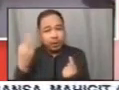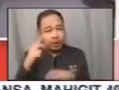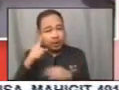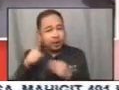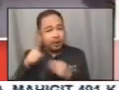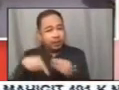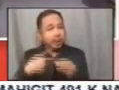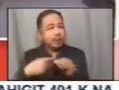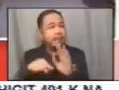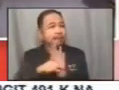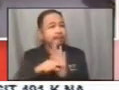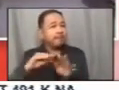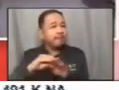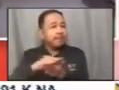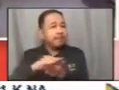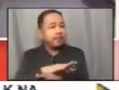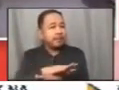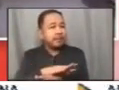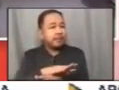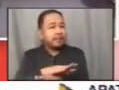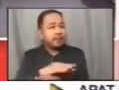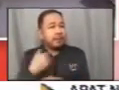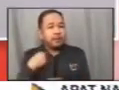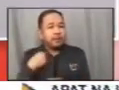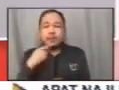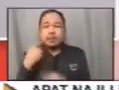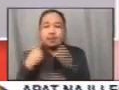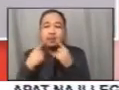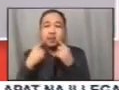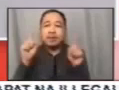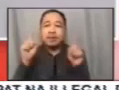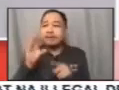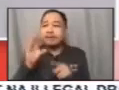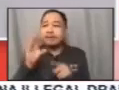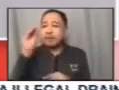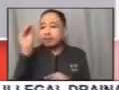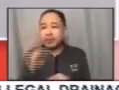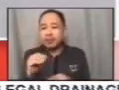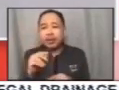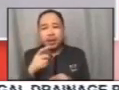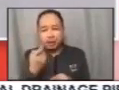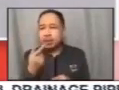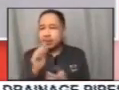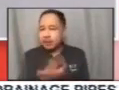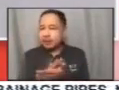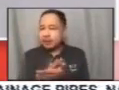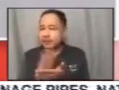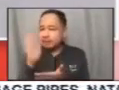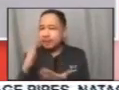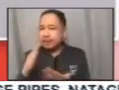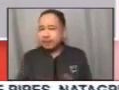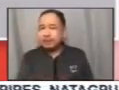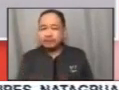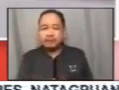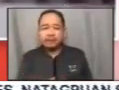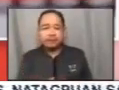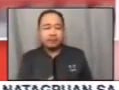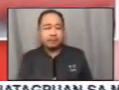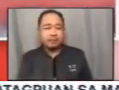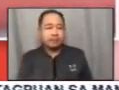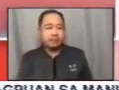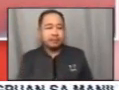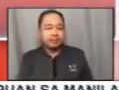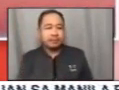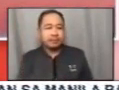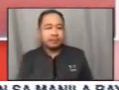ang nasa portfolio, no, ng negotiations, kundi pati na rin yung vaccines coming from